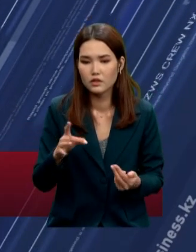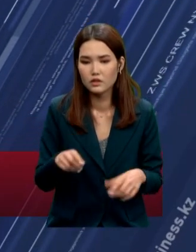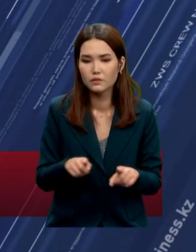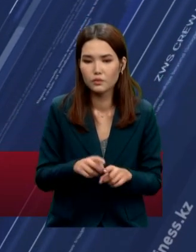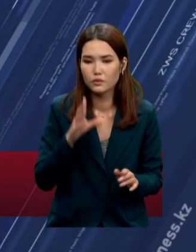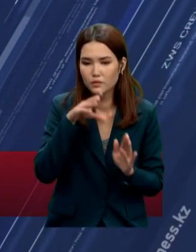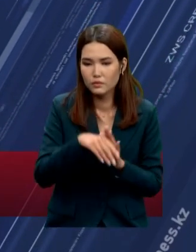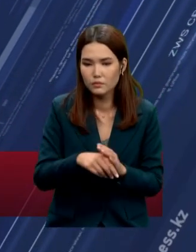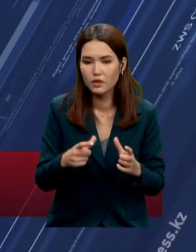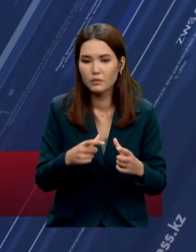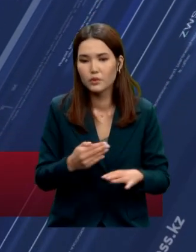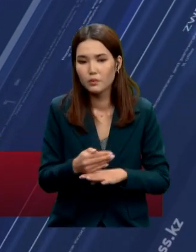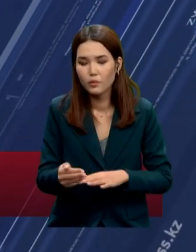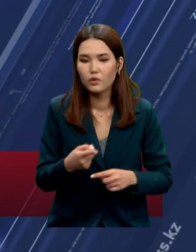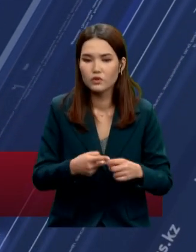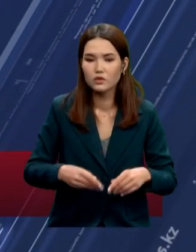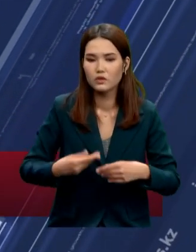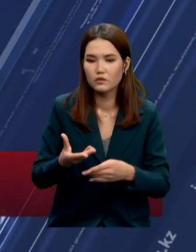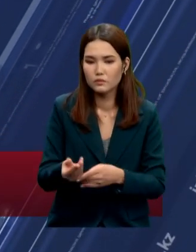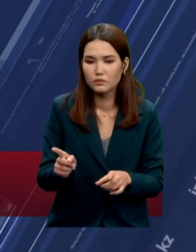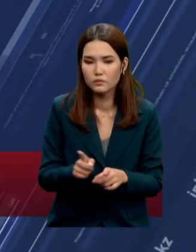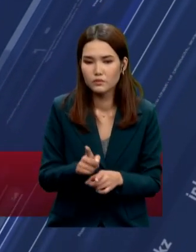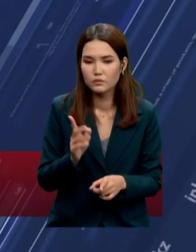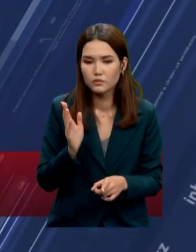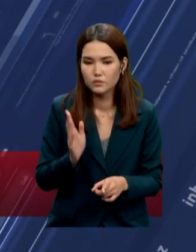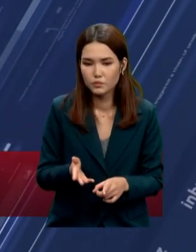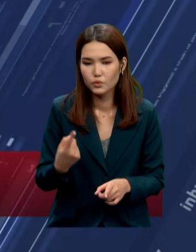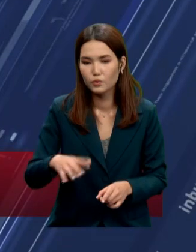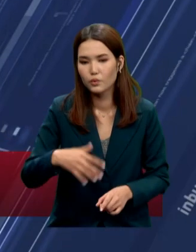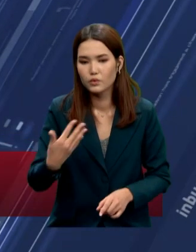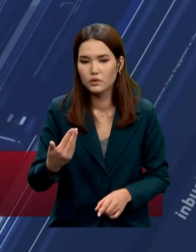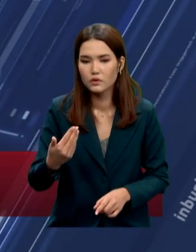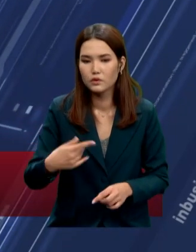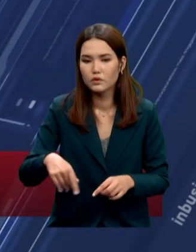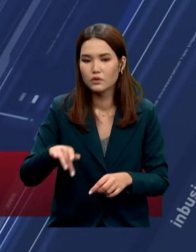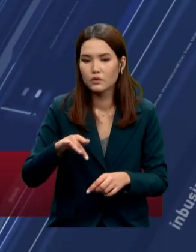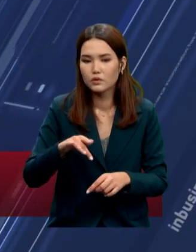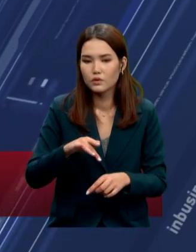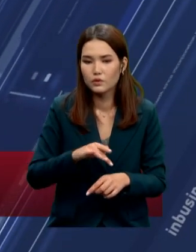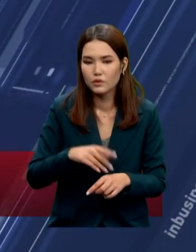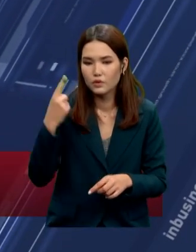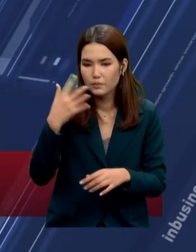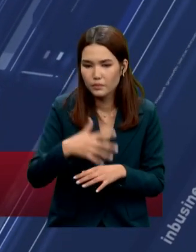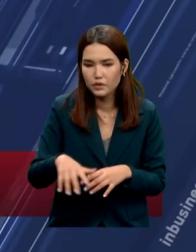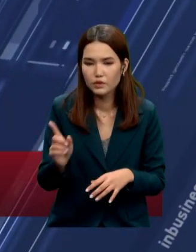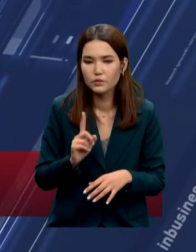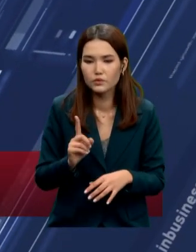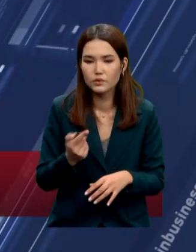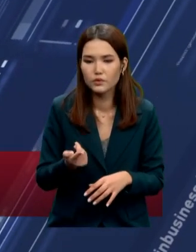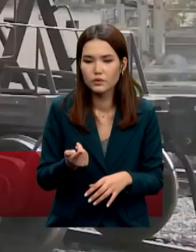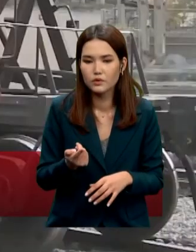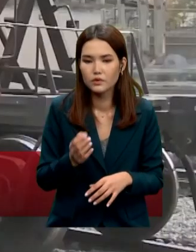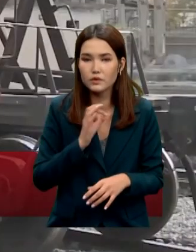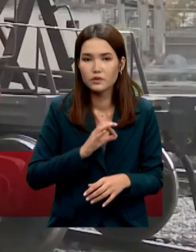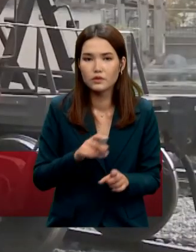Азии прилетать, забирать, условно говоря, в Европу или в Турцию. Ну, тогда и наши компании, ну, там понятно, что сервис услуг будет другой.